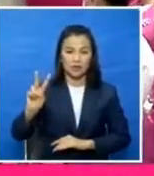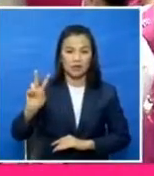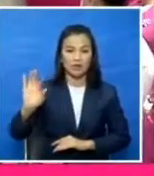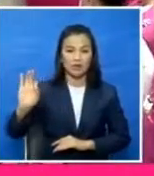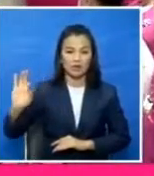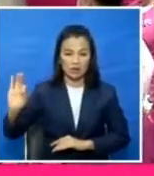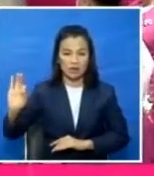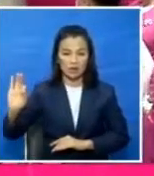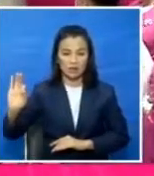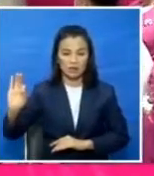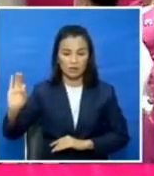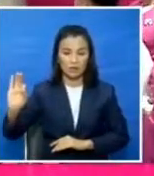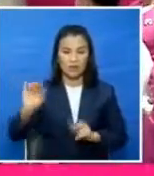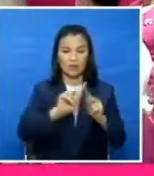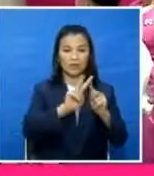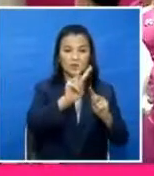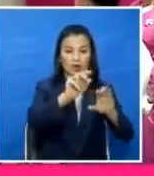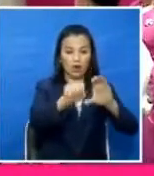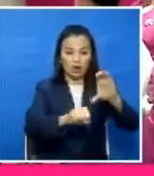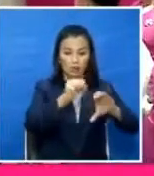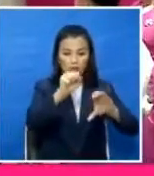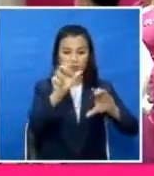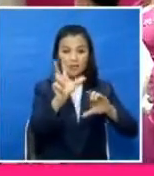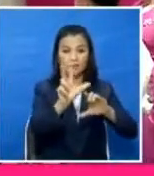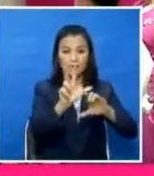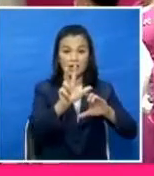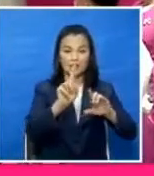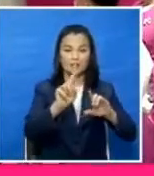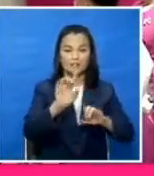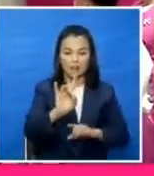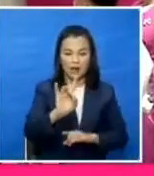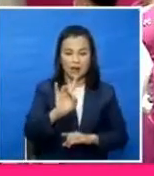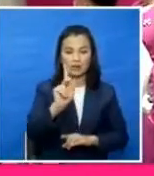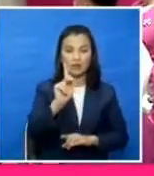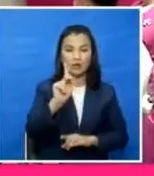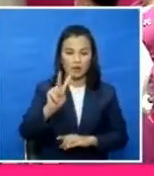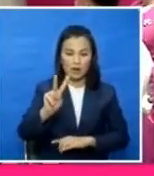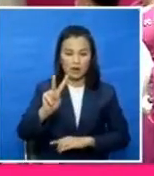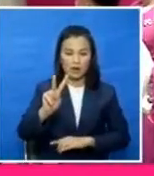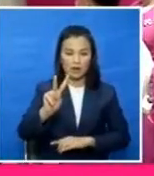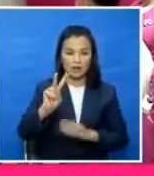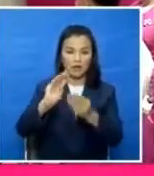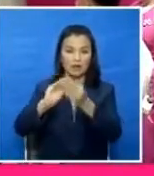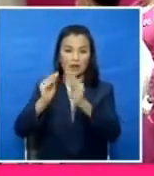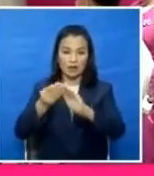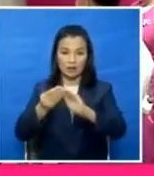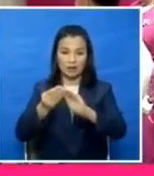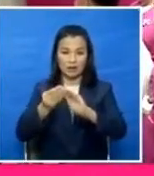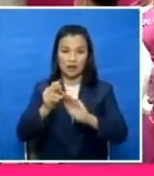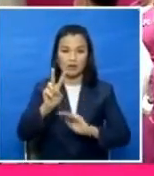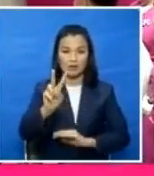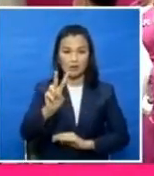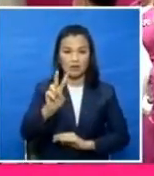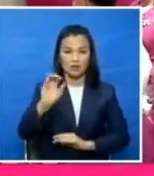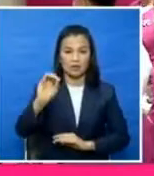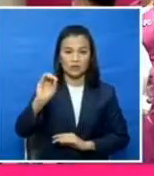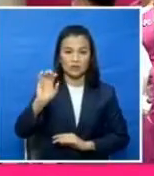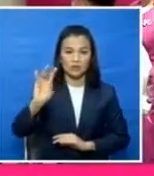2079299อันดับที่2หมุนครั้งที่3งวดที่8หมดอักษรคอควายเลขที่ออก